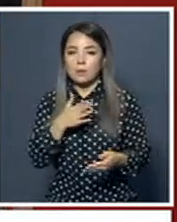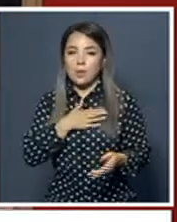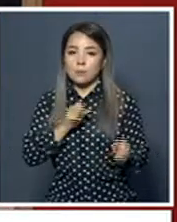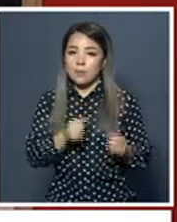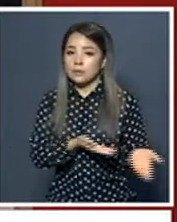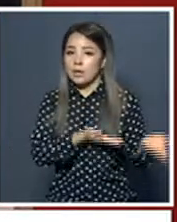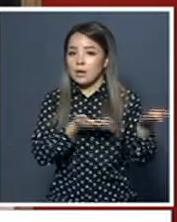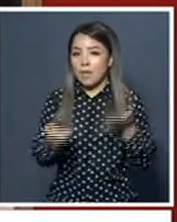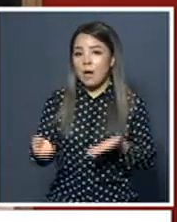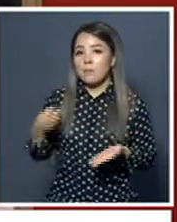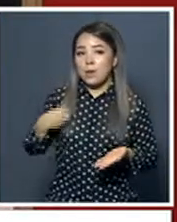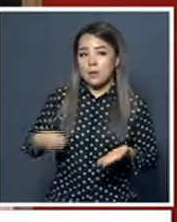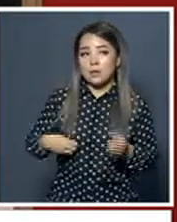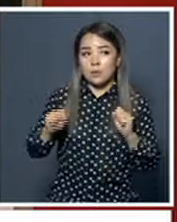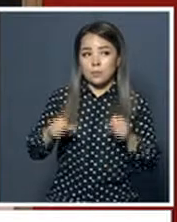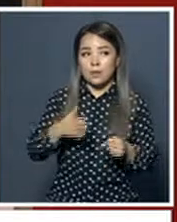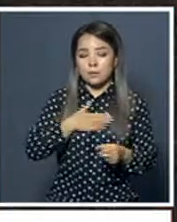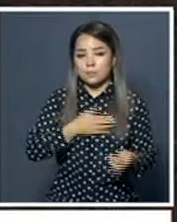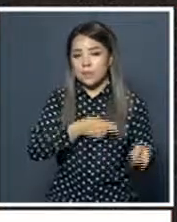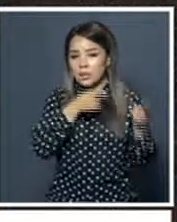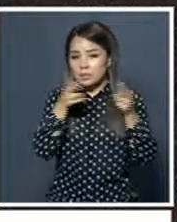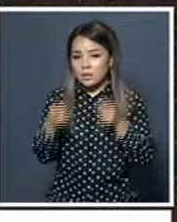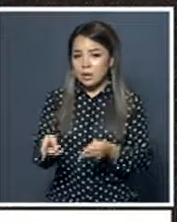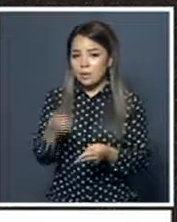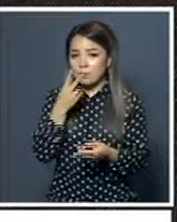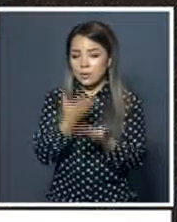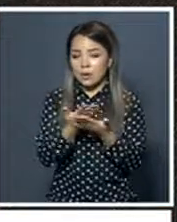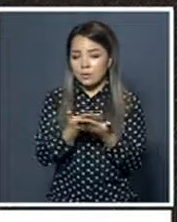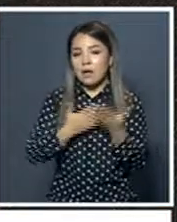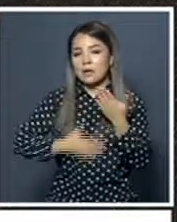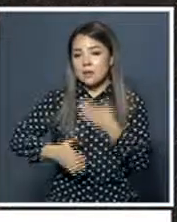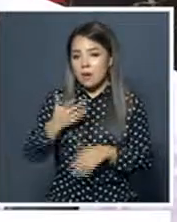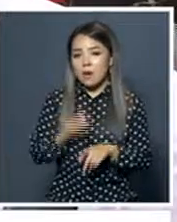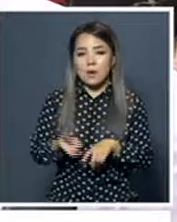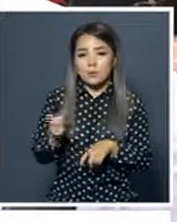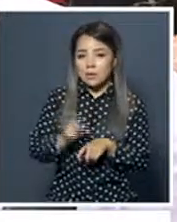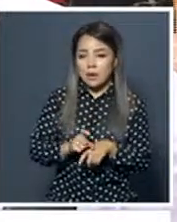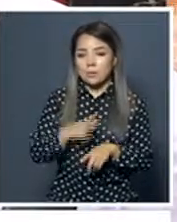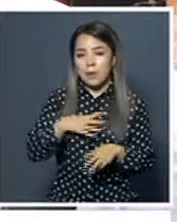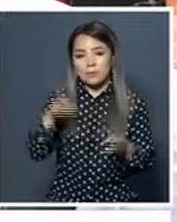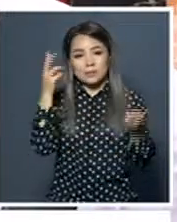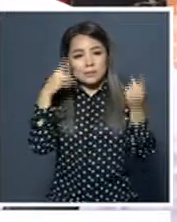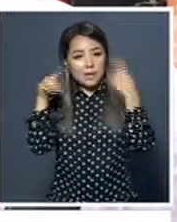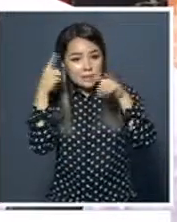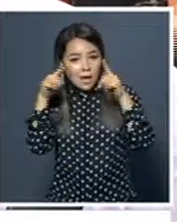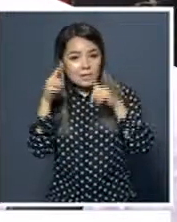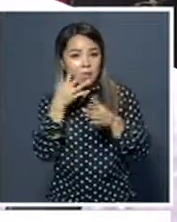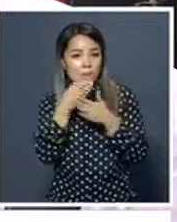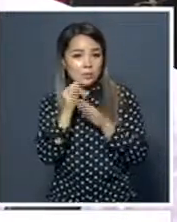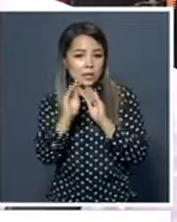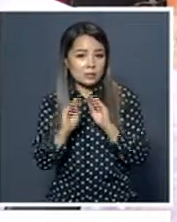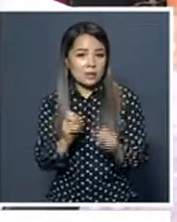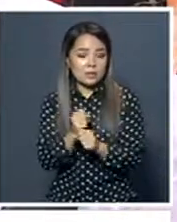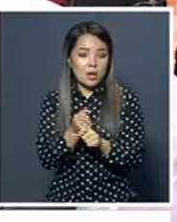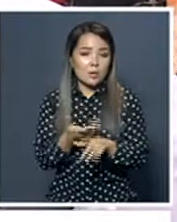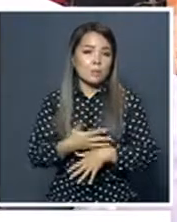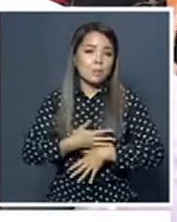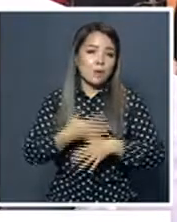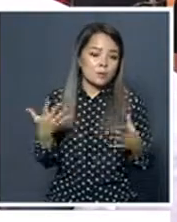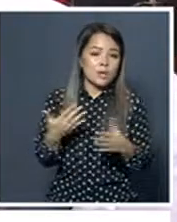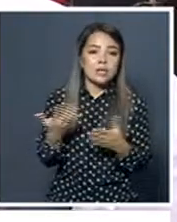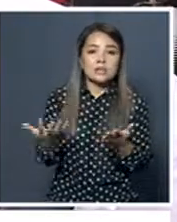деген Парижге. Сол ұсыныспен келдім. Өте ризамын. Әр дизайнер үшін үлкен